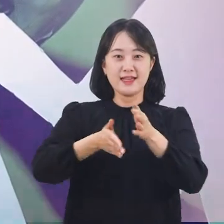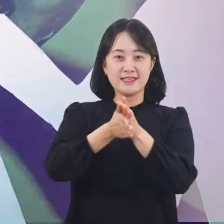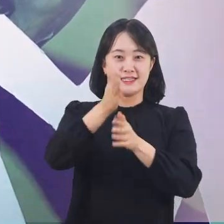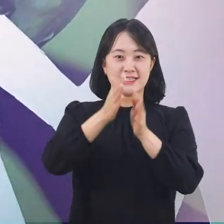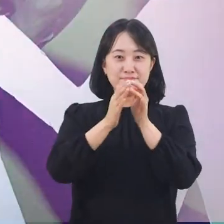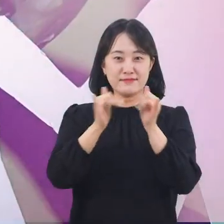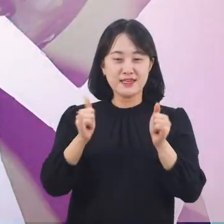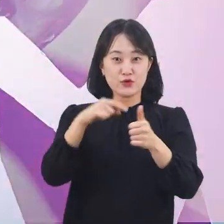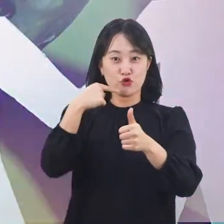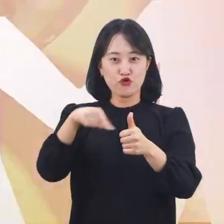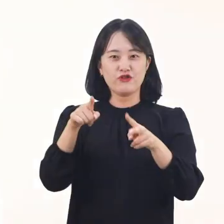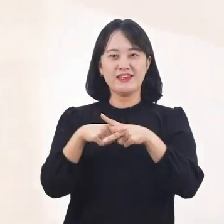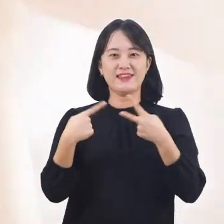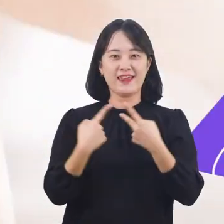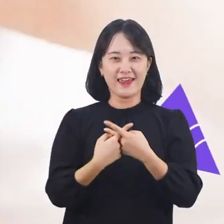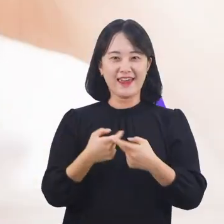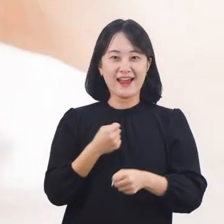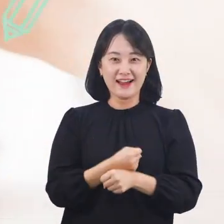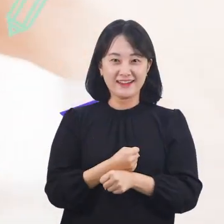세계시민교육 이해하기.